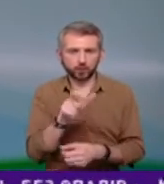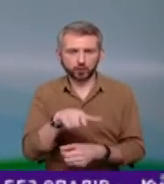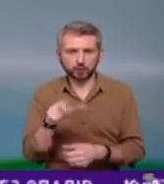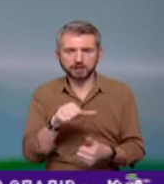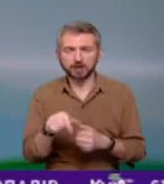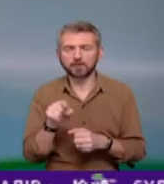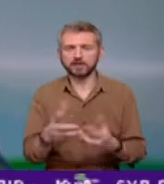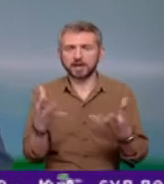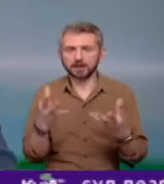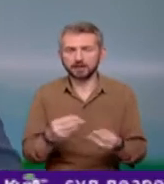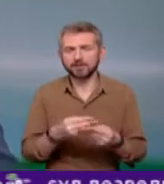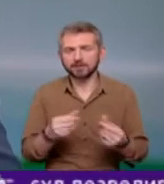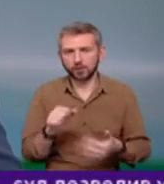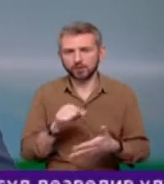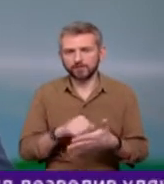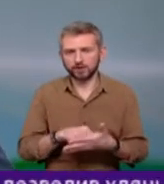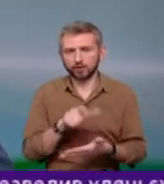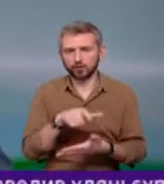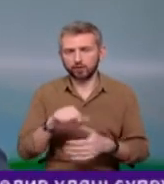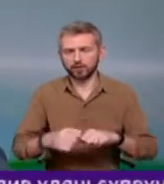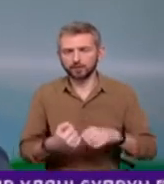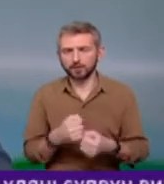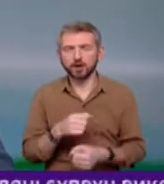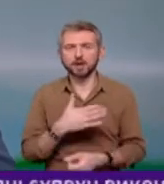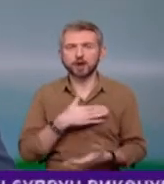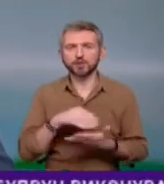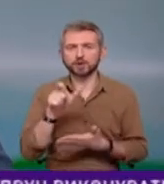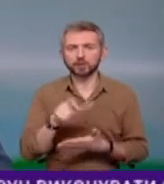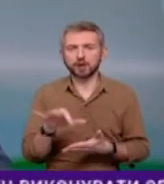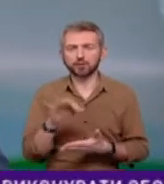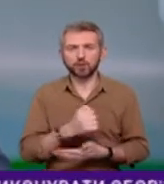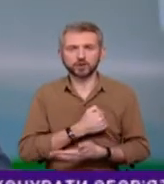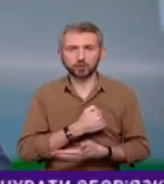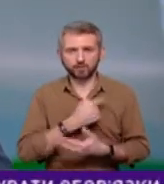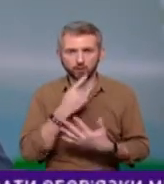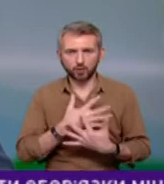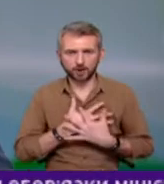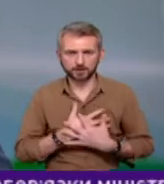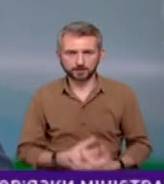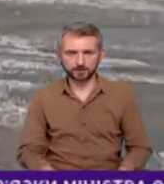цей день тануть від любові одне до одного. Аліна Матвійчук про військове кохання.